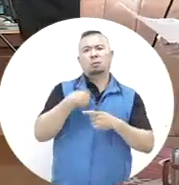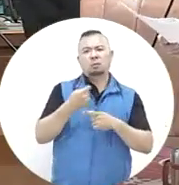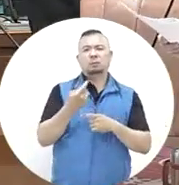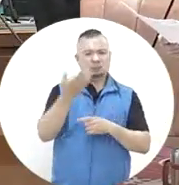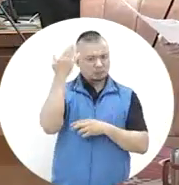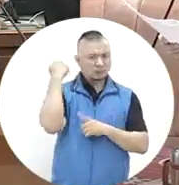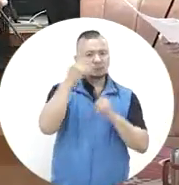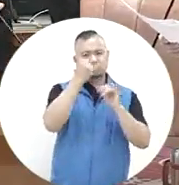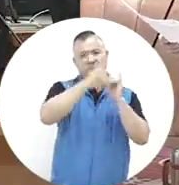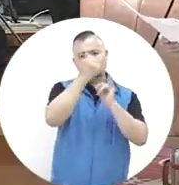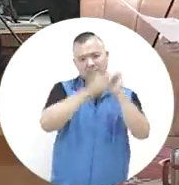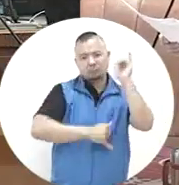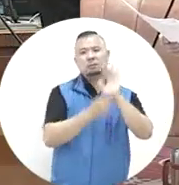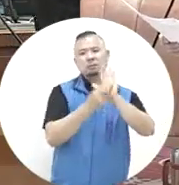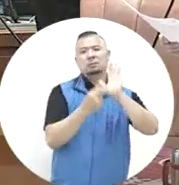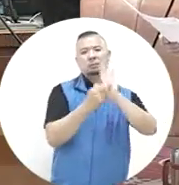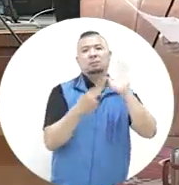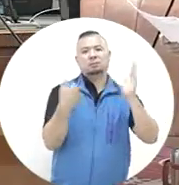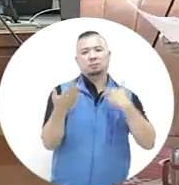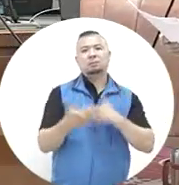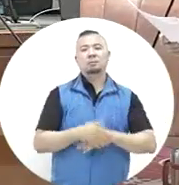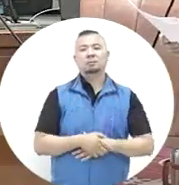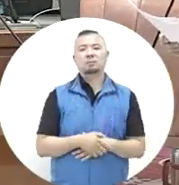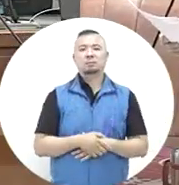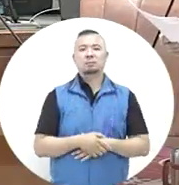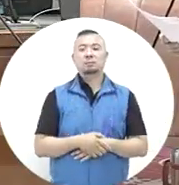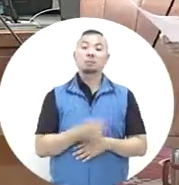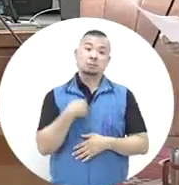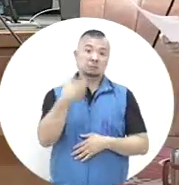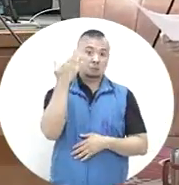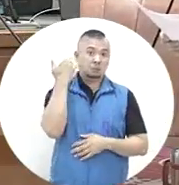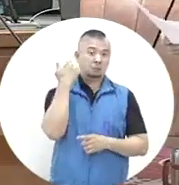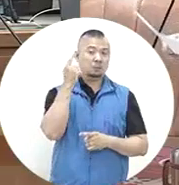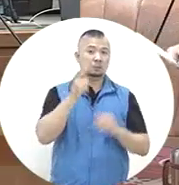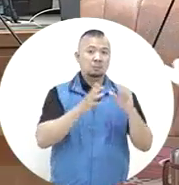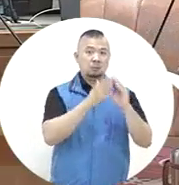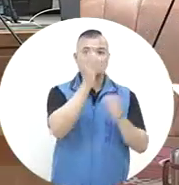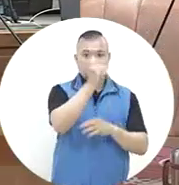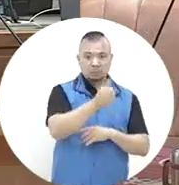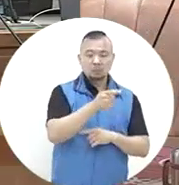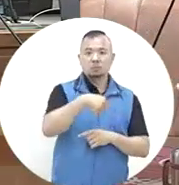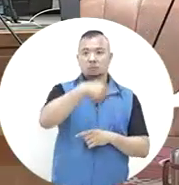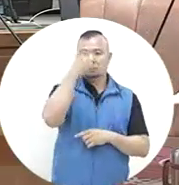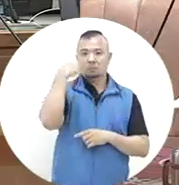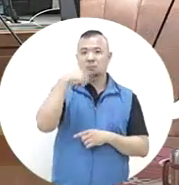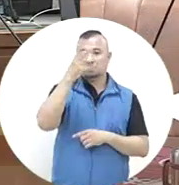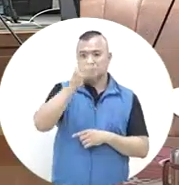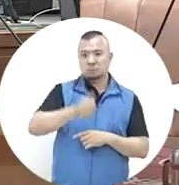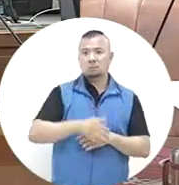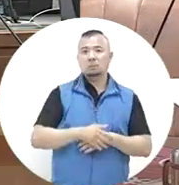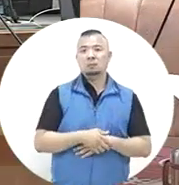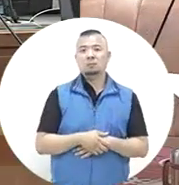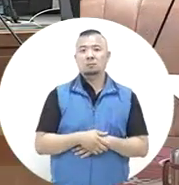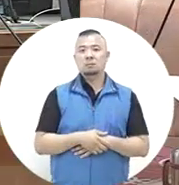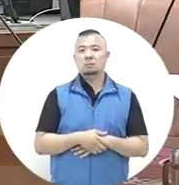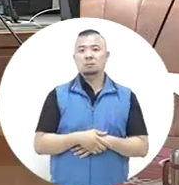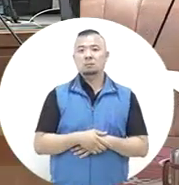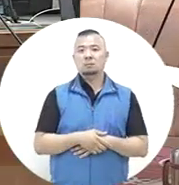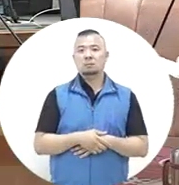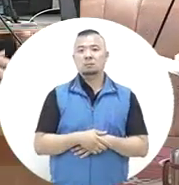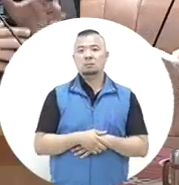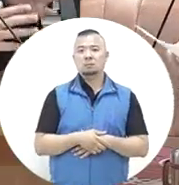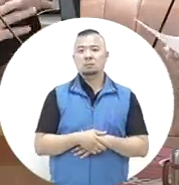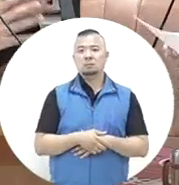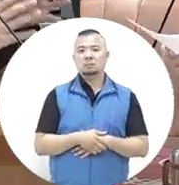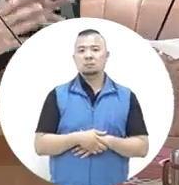清楚吧。我担任刑事警察局局长、担任市长的时候，全台湾第一批派